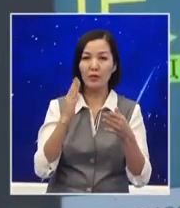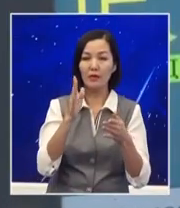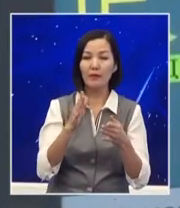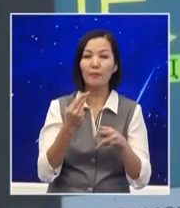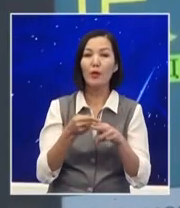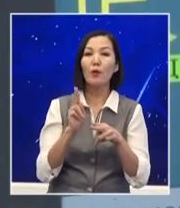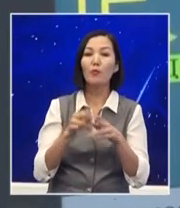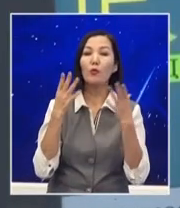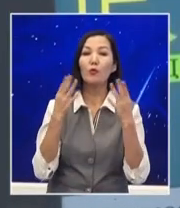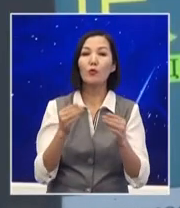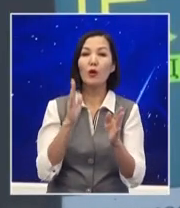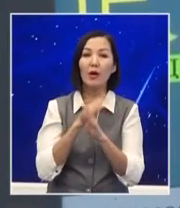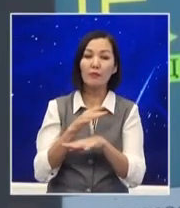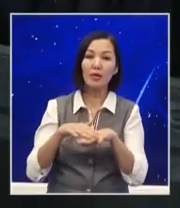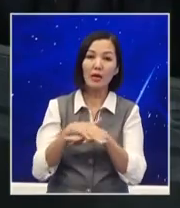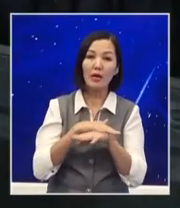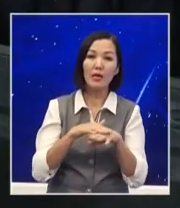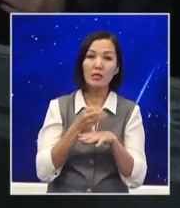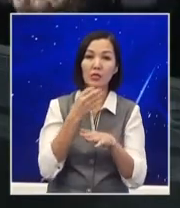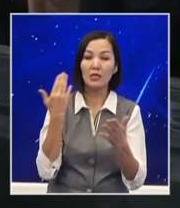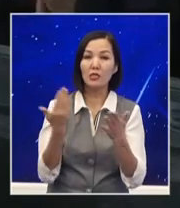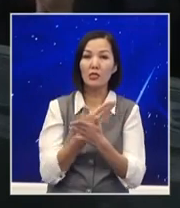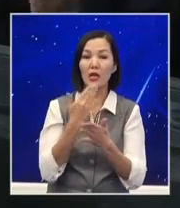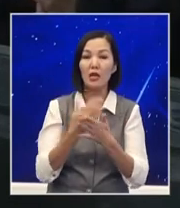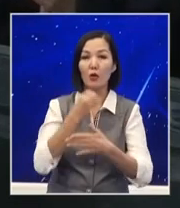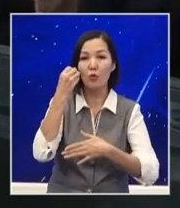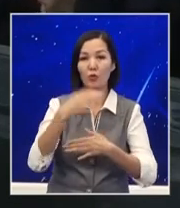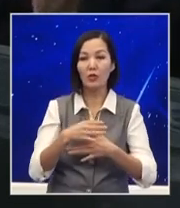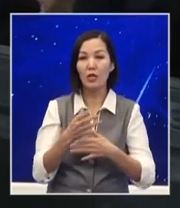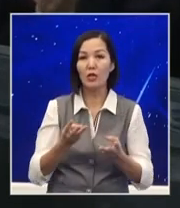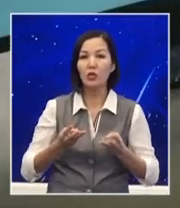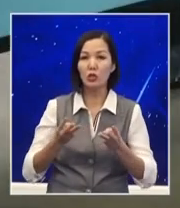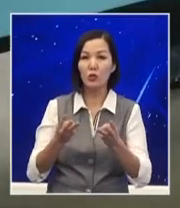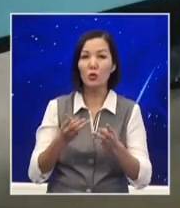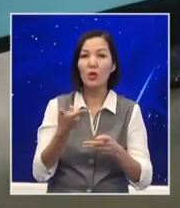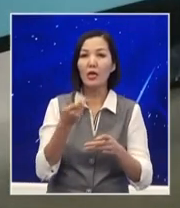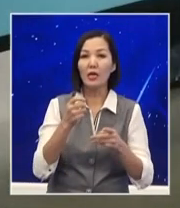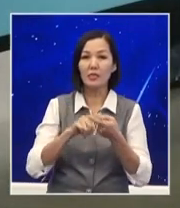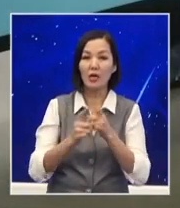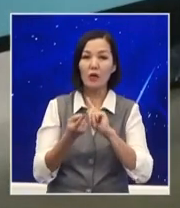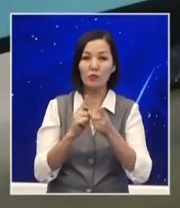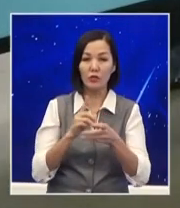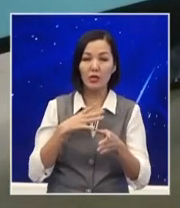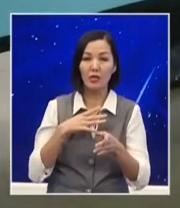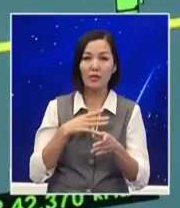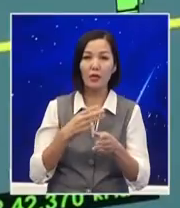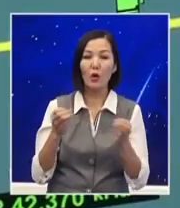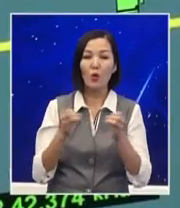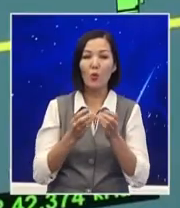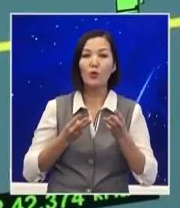күні қапшағайлықтардың қуанышы қостан болды. Қаладағы орталық жылу жүйесі көгілдір отынға қосылды. Мұндағы 10